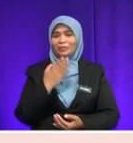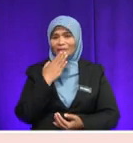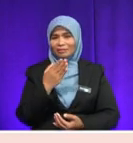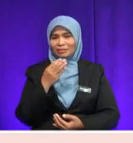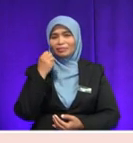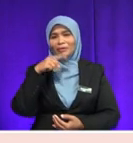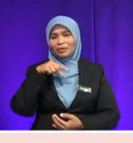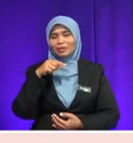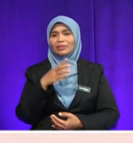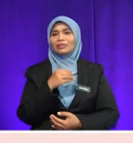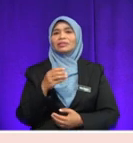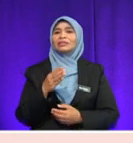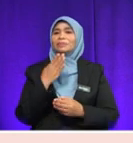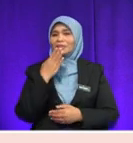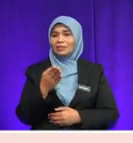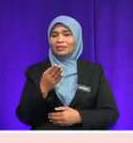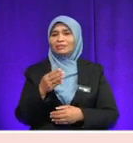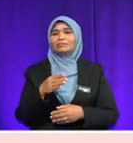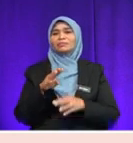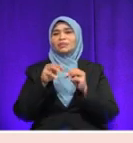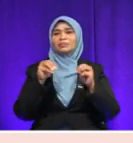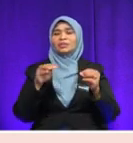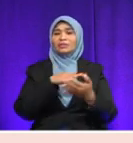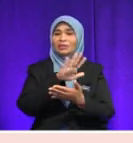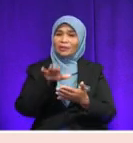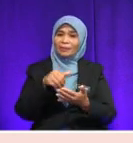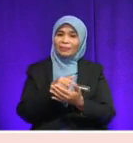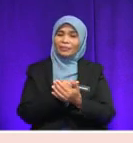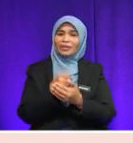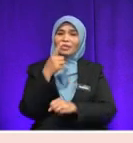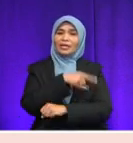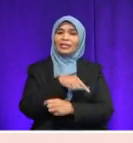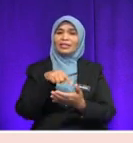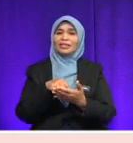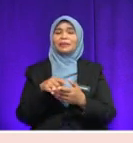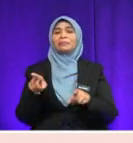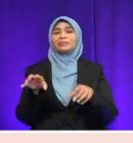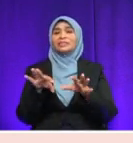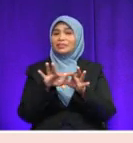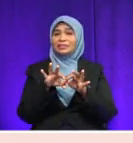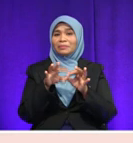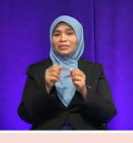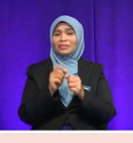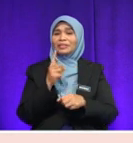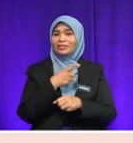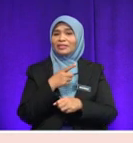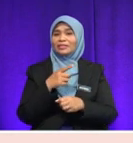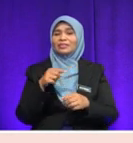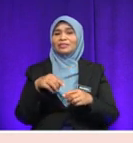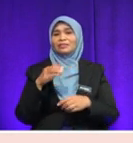Dan terima kasih untuk anak-anak sekalian murid-murid sekalian hari ini bersama dengan kita semua di studio ini